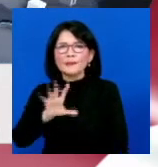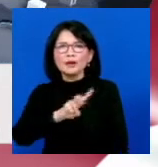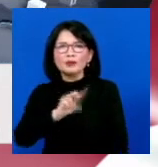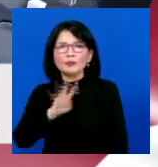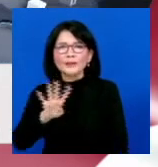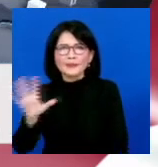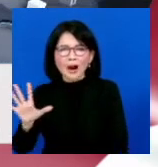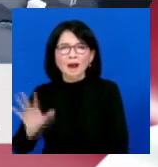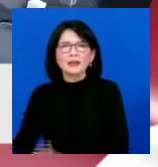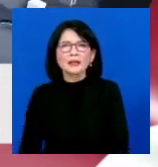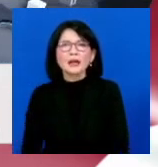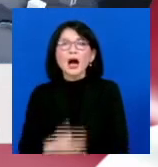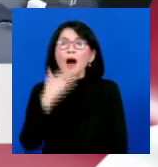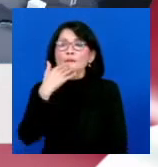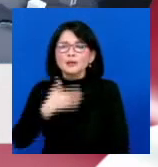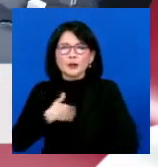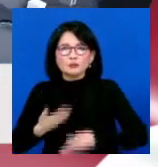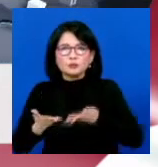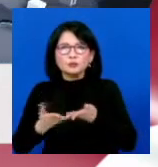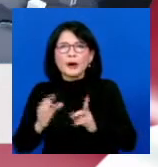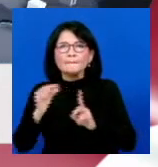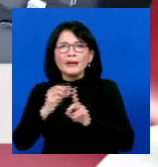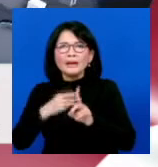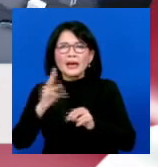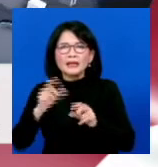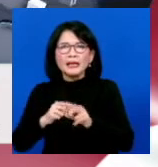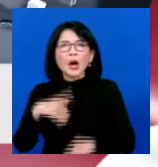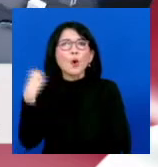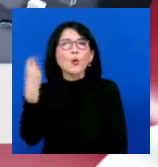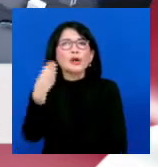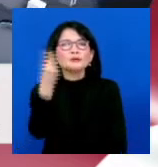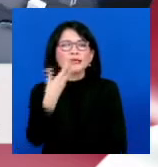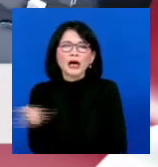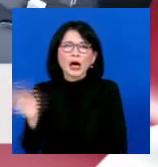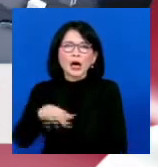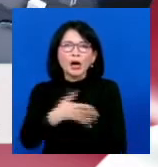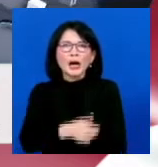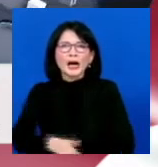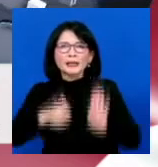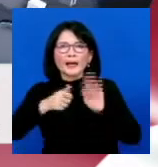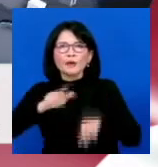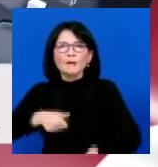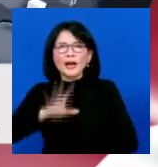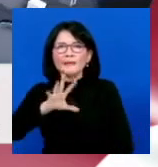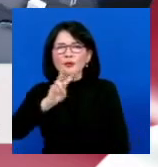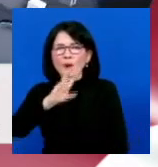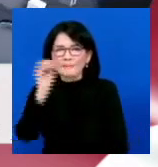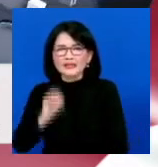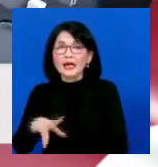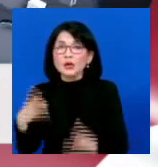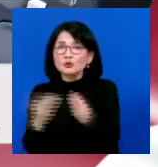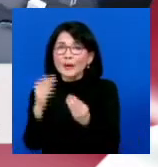2025-2045 memiliki kontribusi PDRB pariwisata Bahari sebesar 6,52%. angka